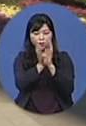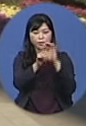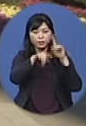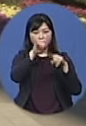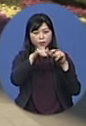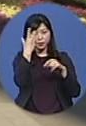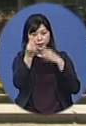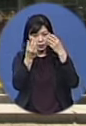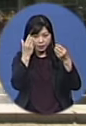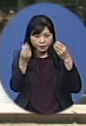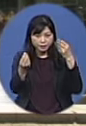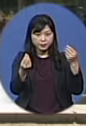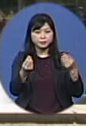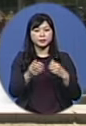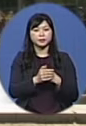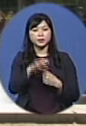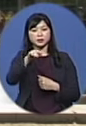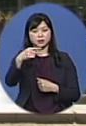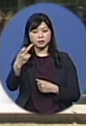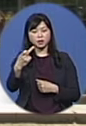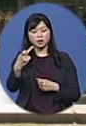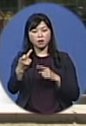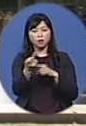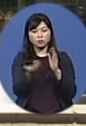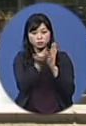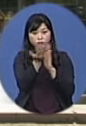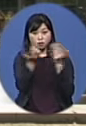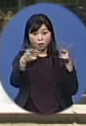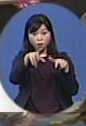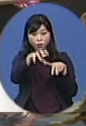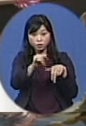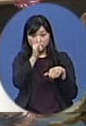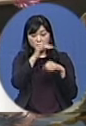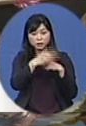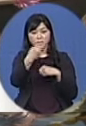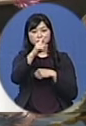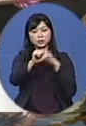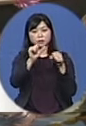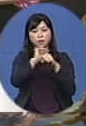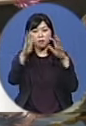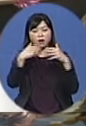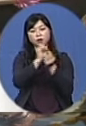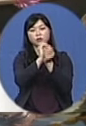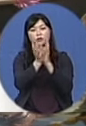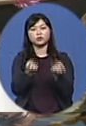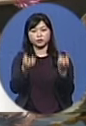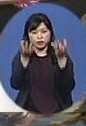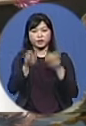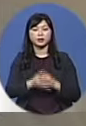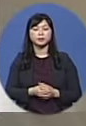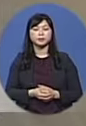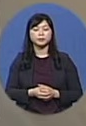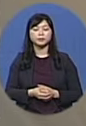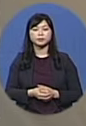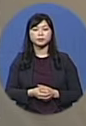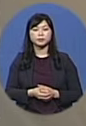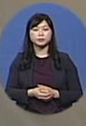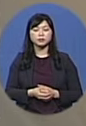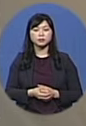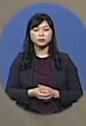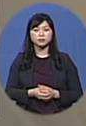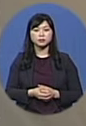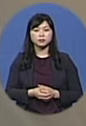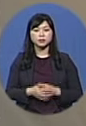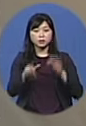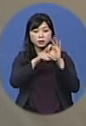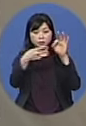보입니다. 일산 호수공원에서 열리고 있는 2015 가을꽃축제 현장입니다. 지난